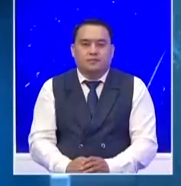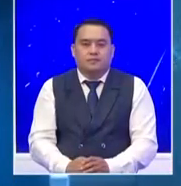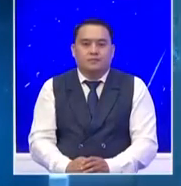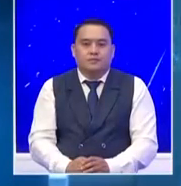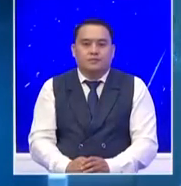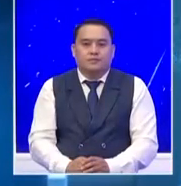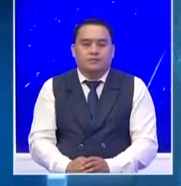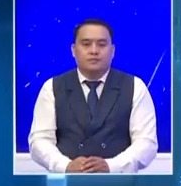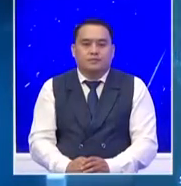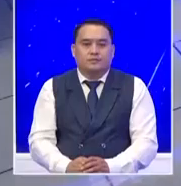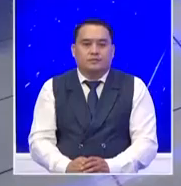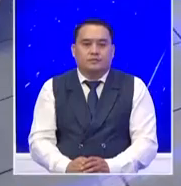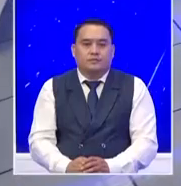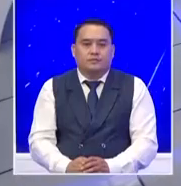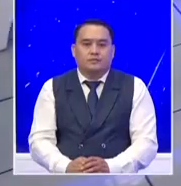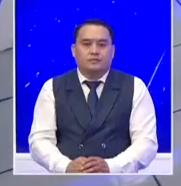Талдықорған.